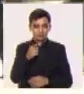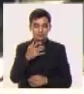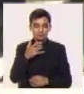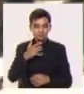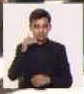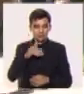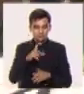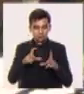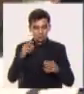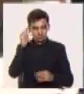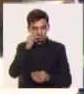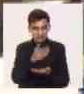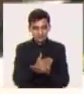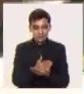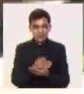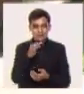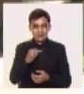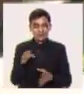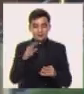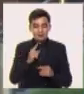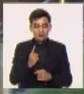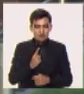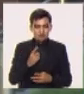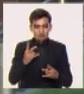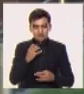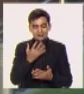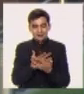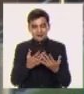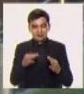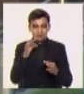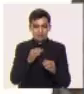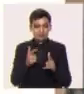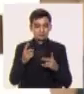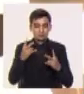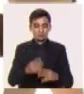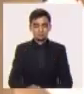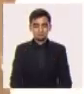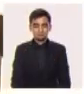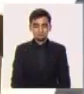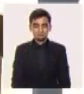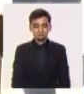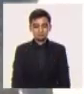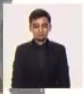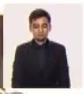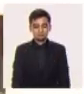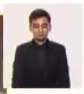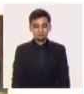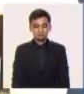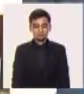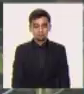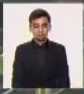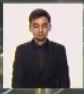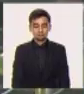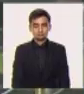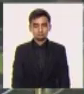студентов. И многим остается только ждать и быть готовыми к разным сценариям. Нургали Карабаев, Ринат Абулхаиров,